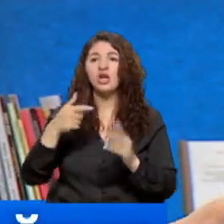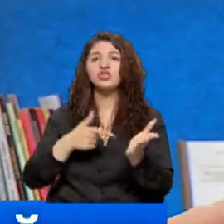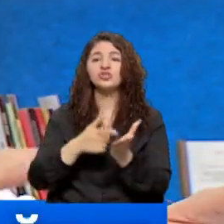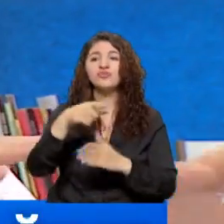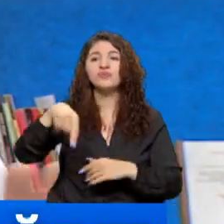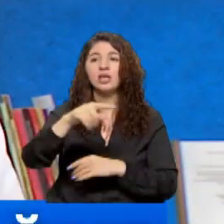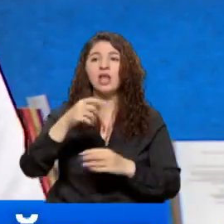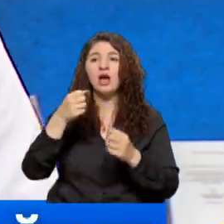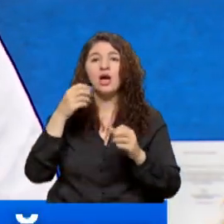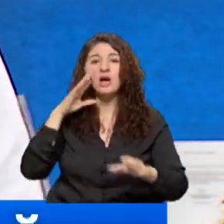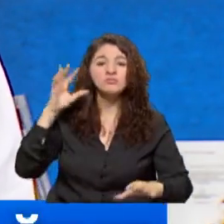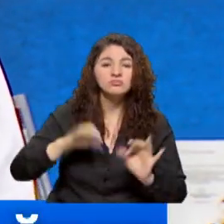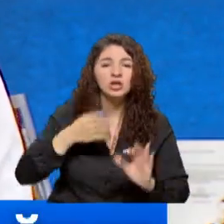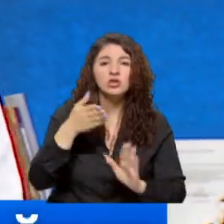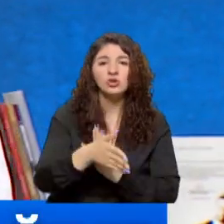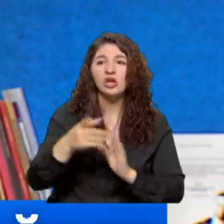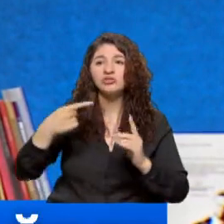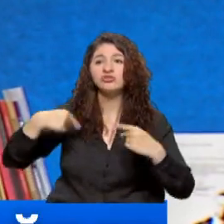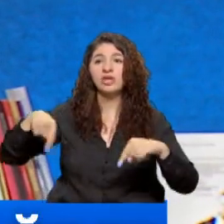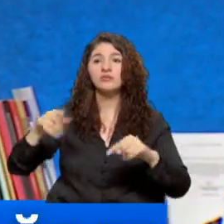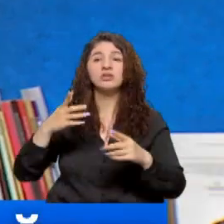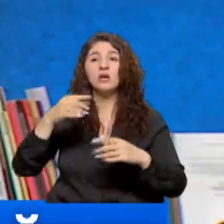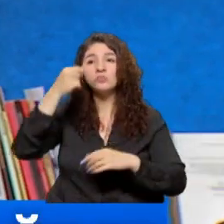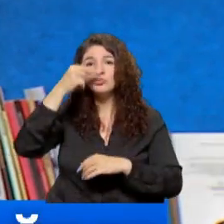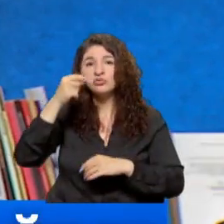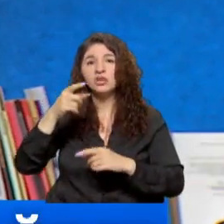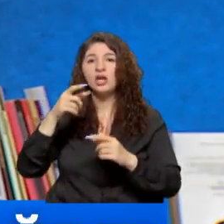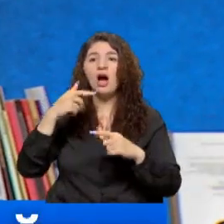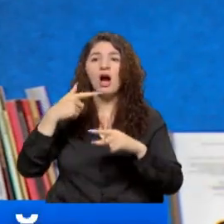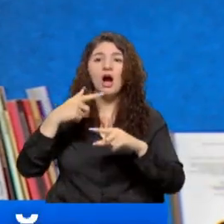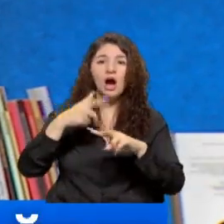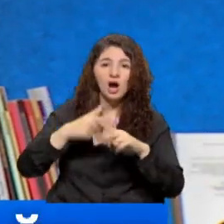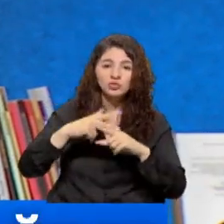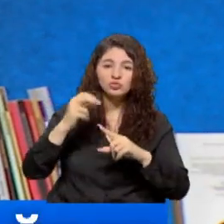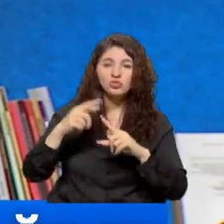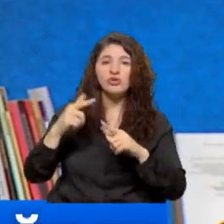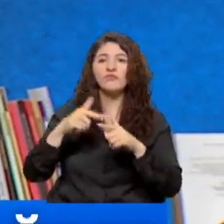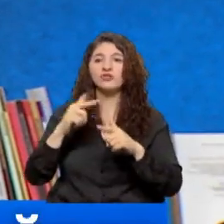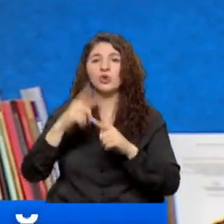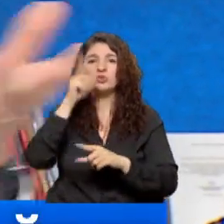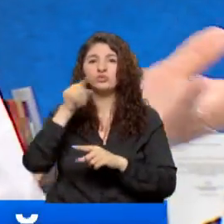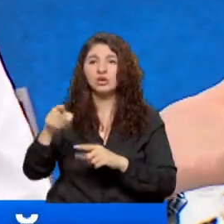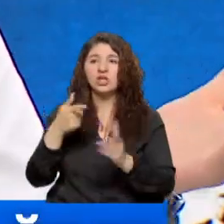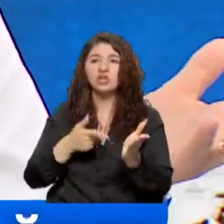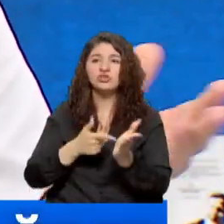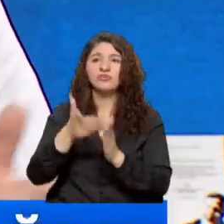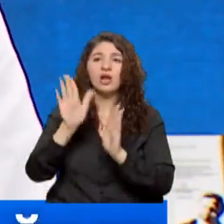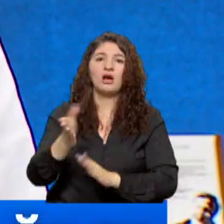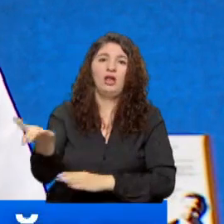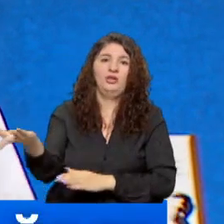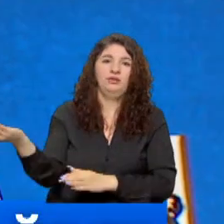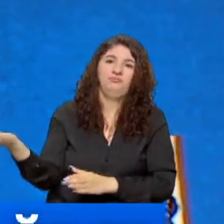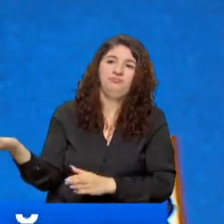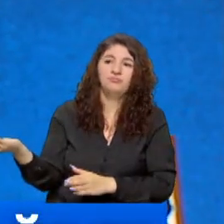çiftliklere şey baskınlar düzenleniyor çevre tarafından müsilaj Çünkü azot ve fosfor kaynaklı olduğu için ve çiftliklere bu